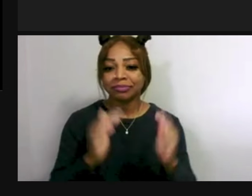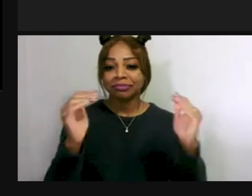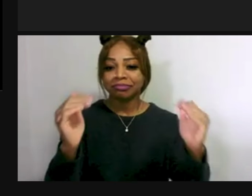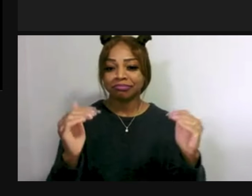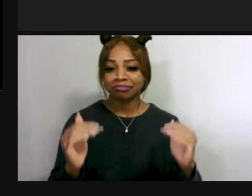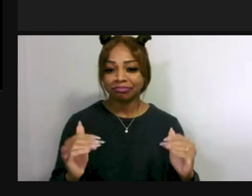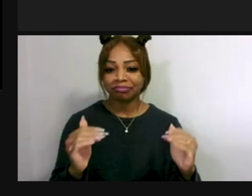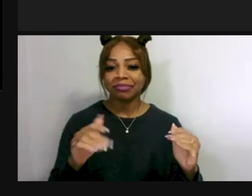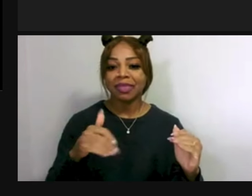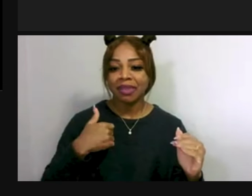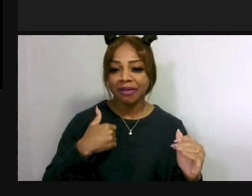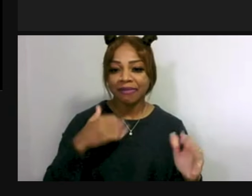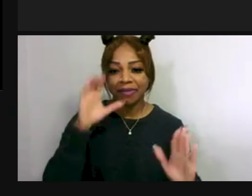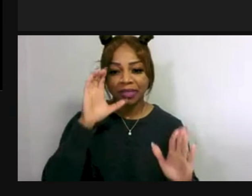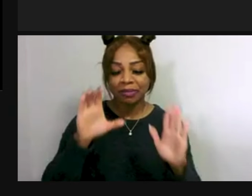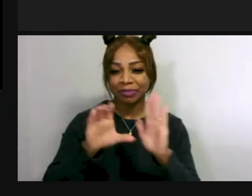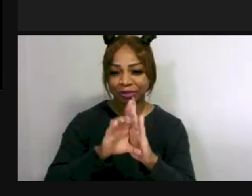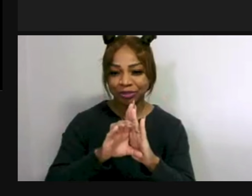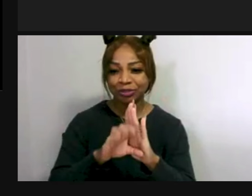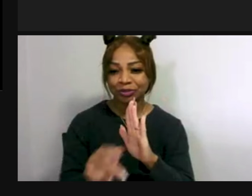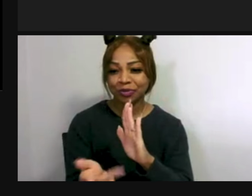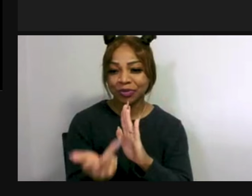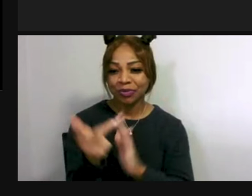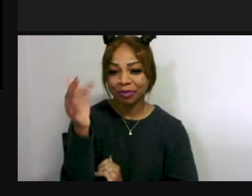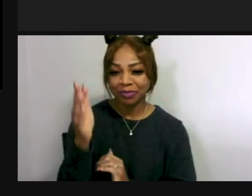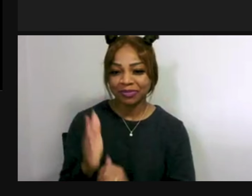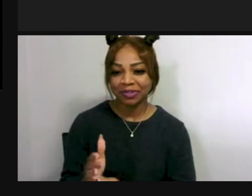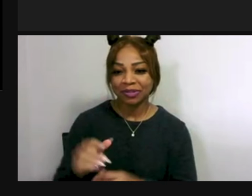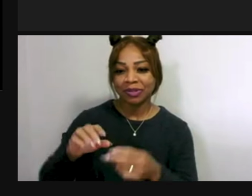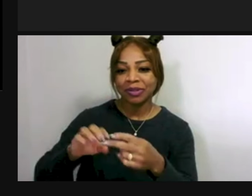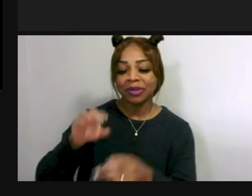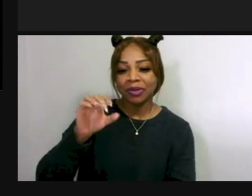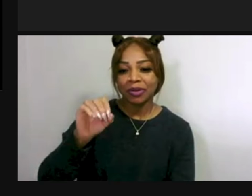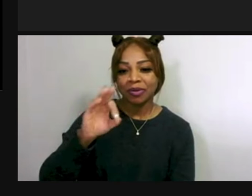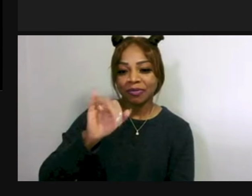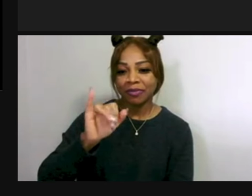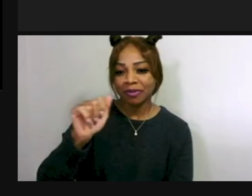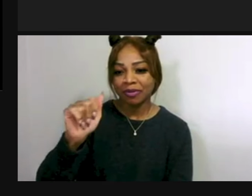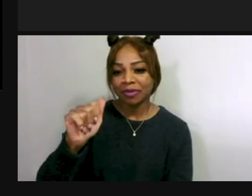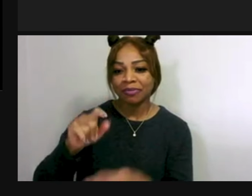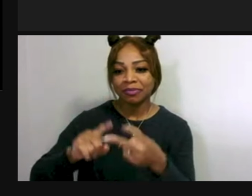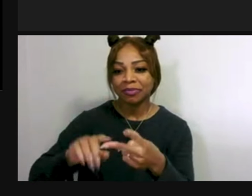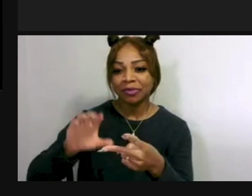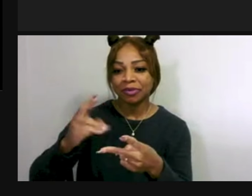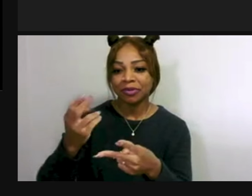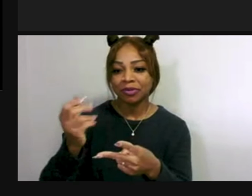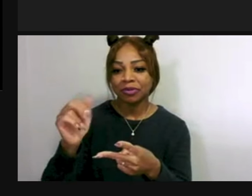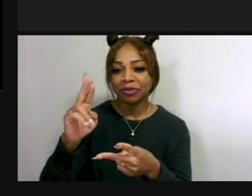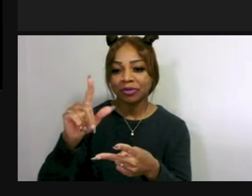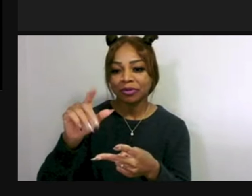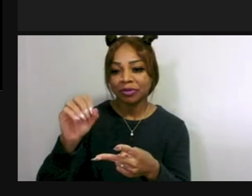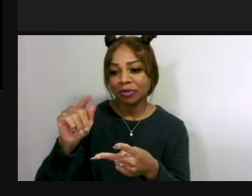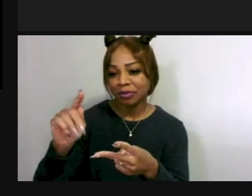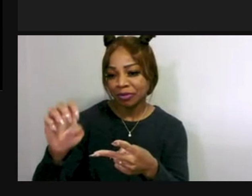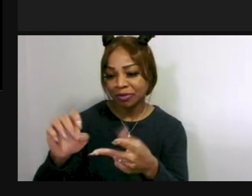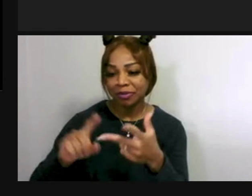traduit en français. Et ensuite, il y a des photos de nos présentateurs, Ophira, Charlotte et Sean.